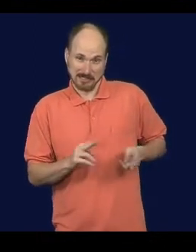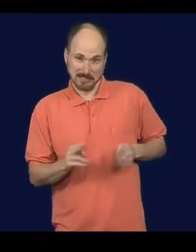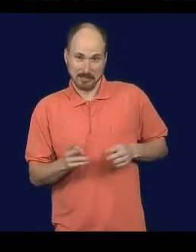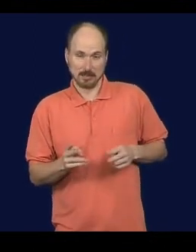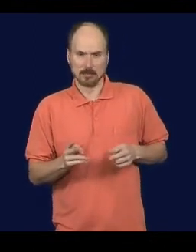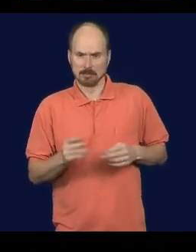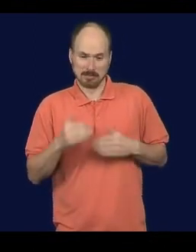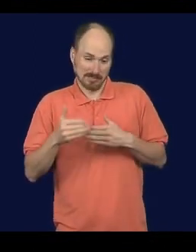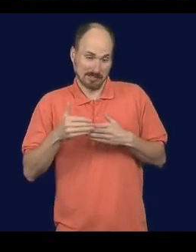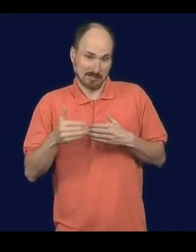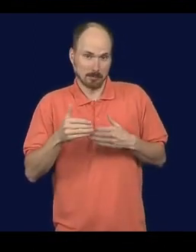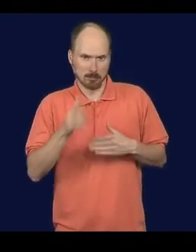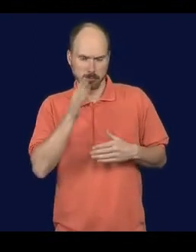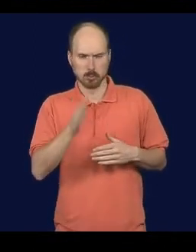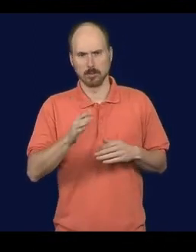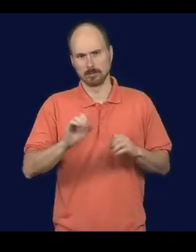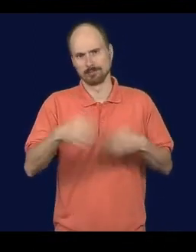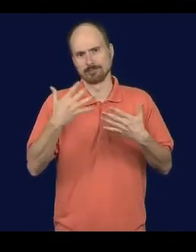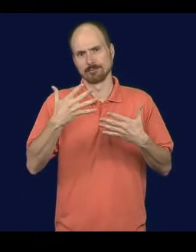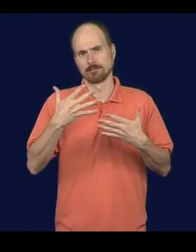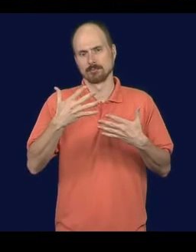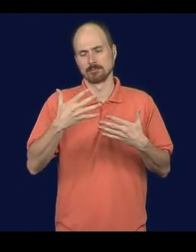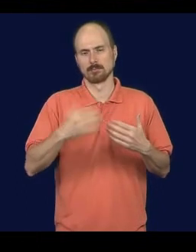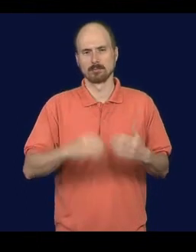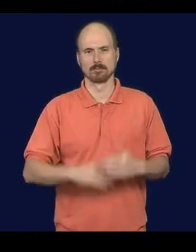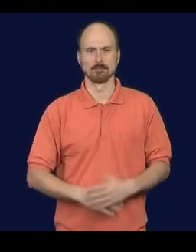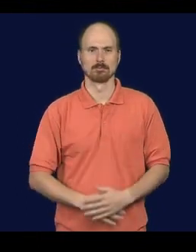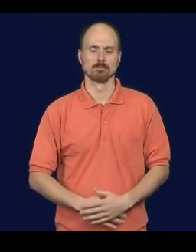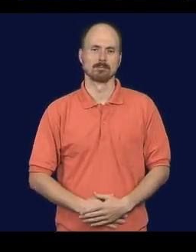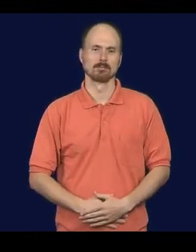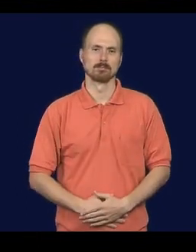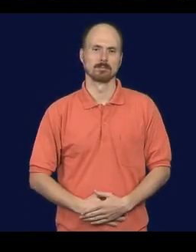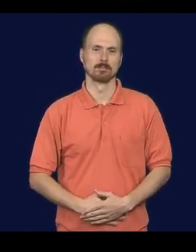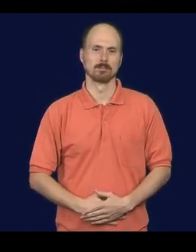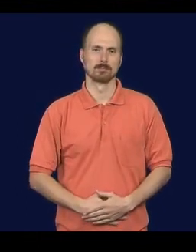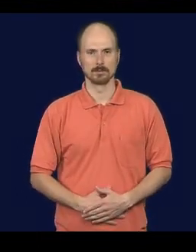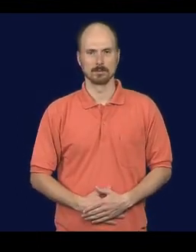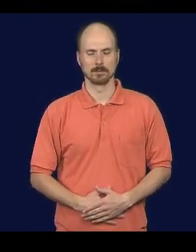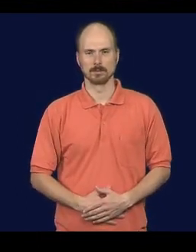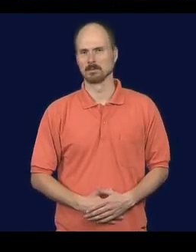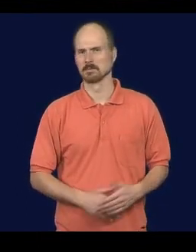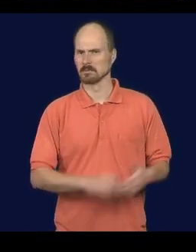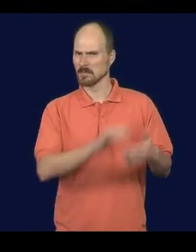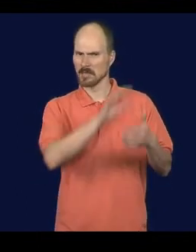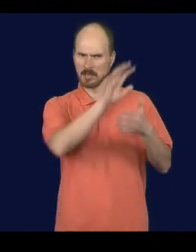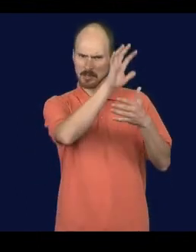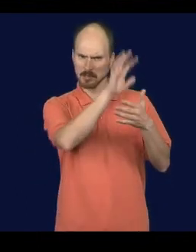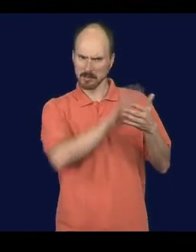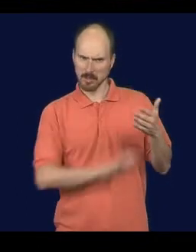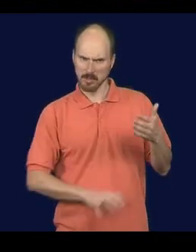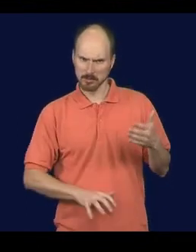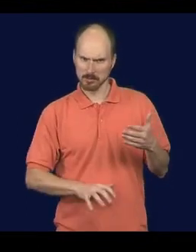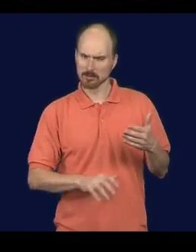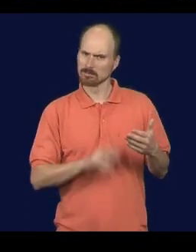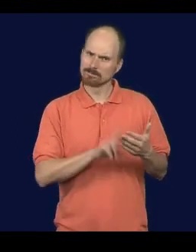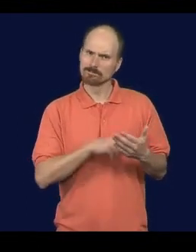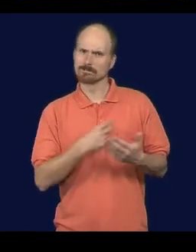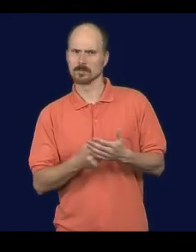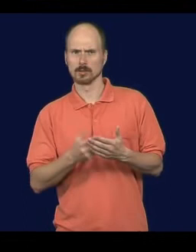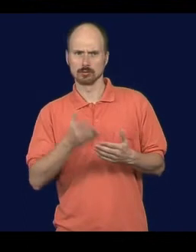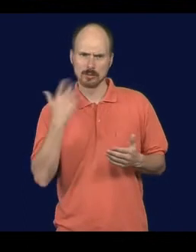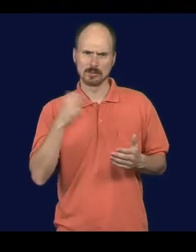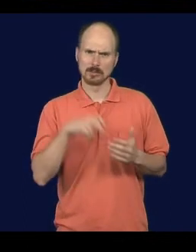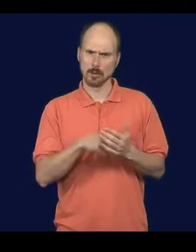možná rozšířím vědomosti v tom, že jednak Svox už je v podstatě mrtvý a není dobrý. Prostě